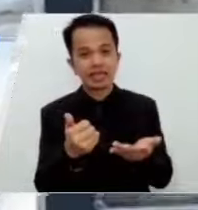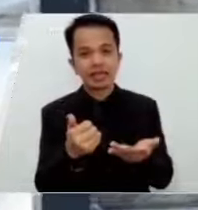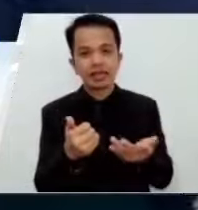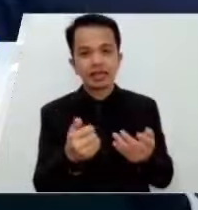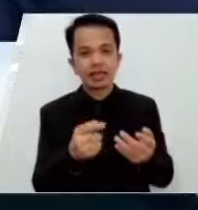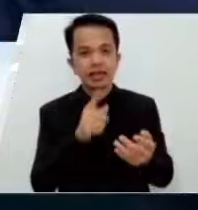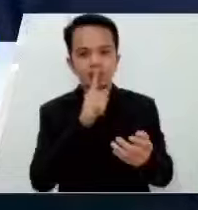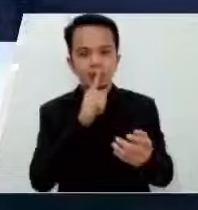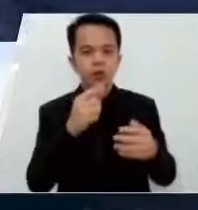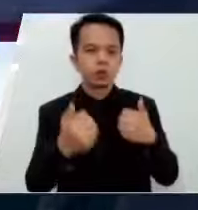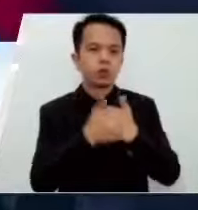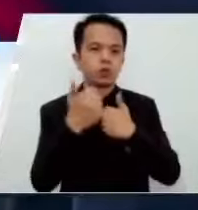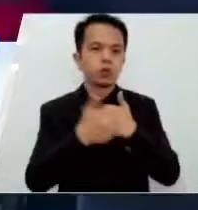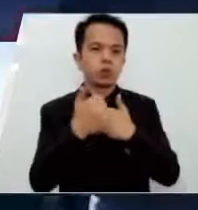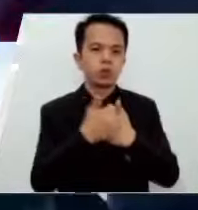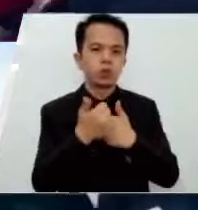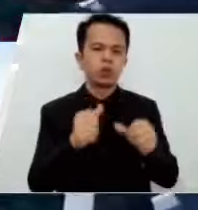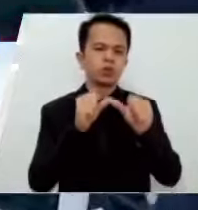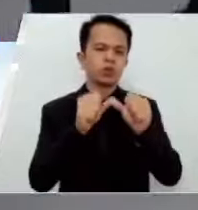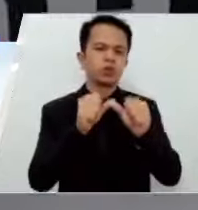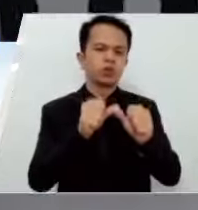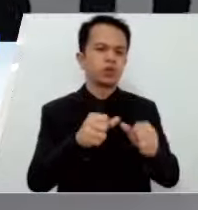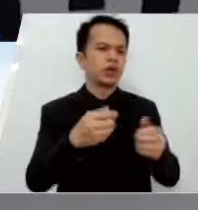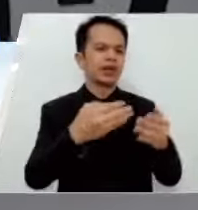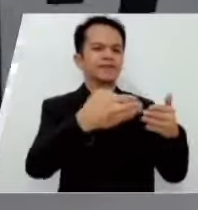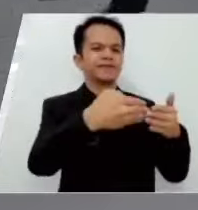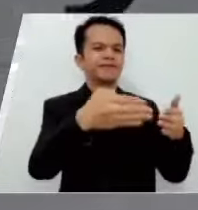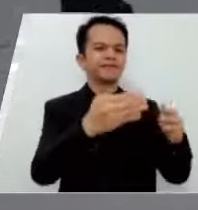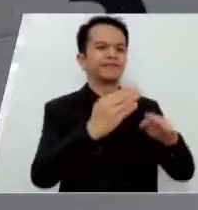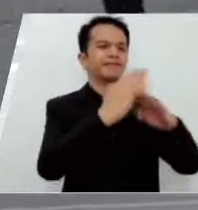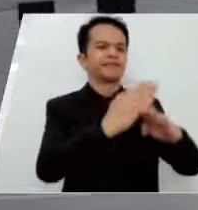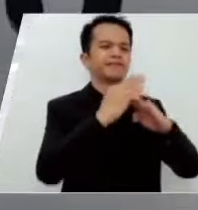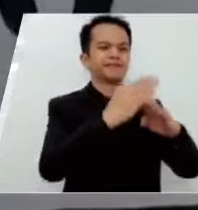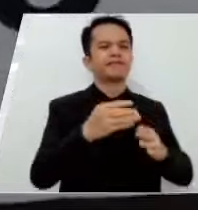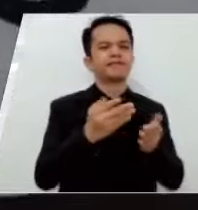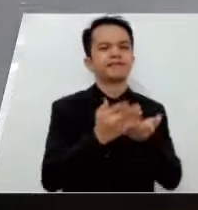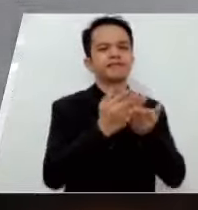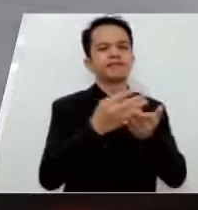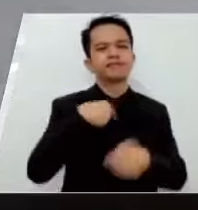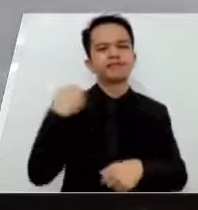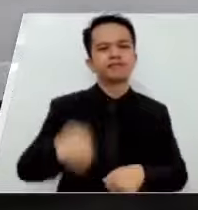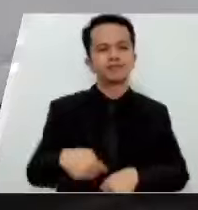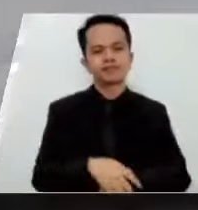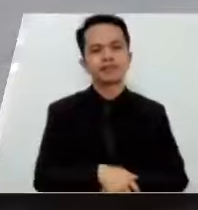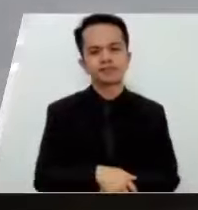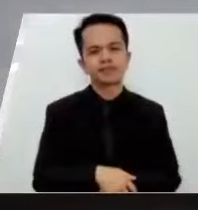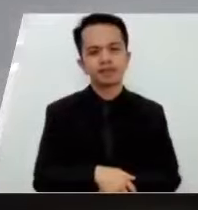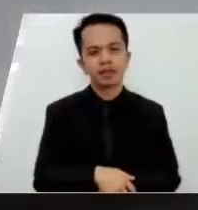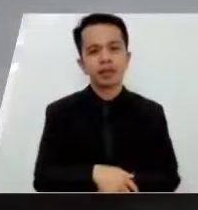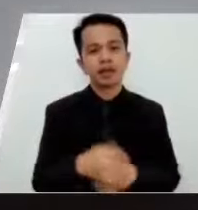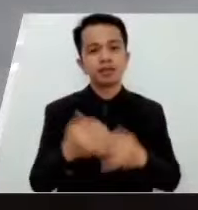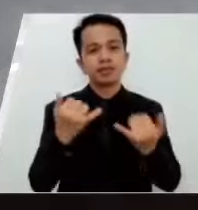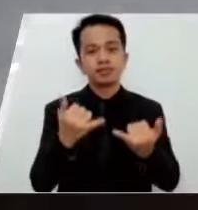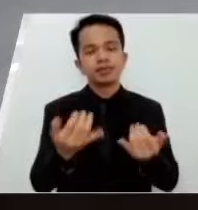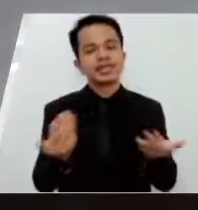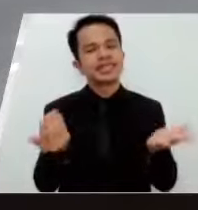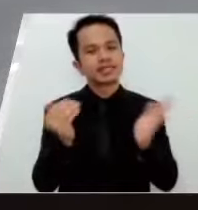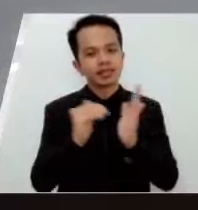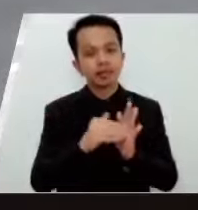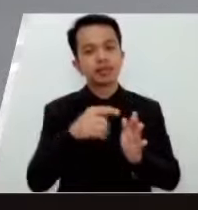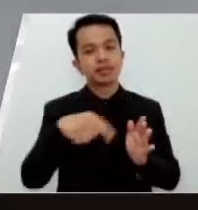na, pilit pa ring hinarang ng China. When BRP Sindangan arrived there, once again, the Chinese Maritime Militia together